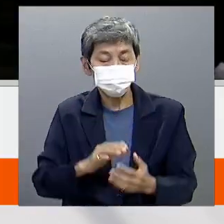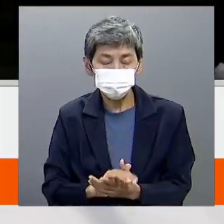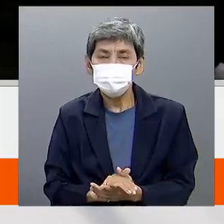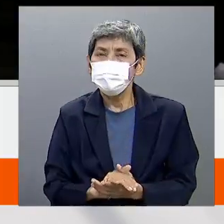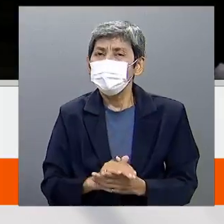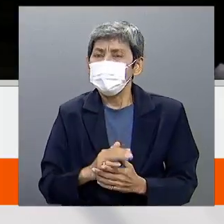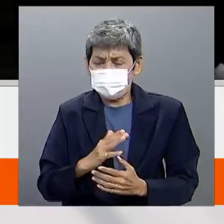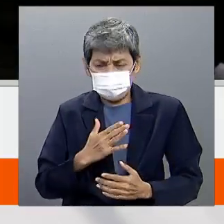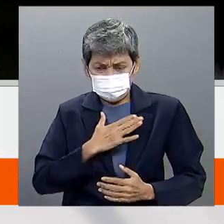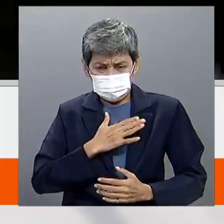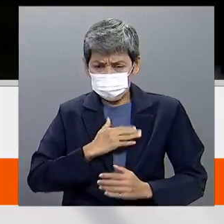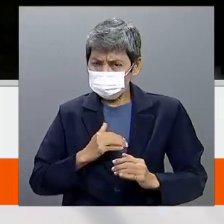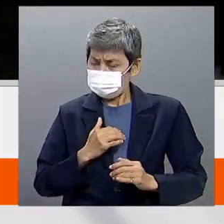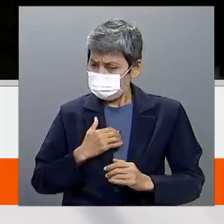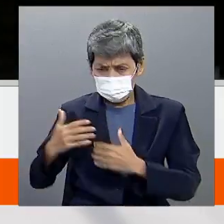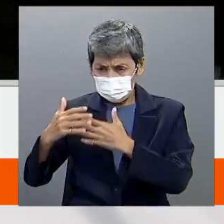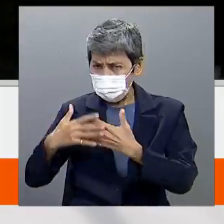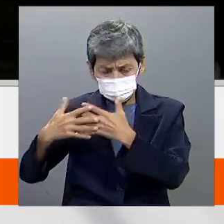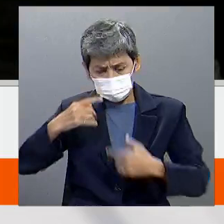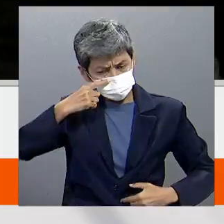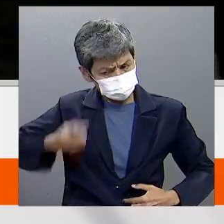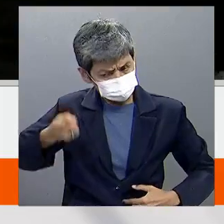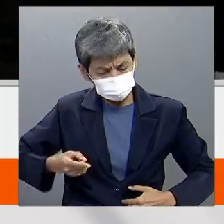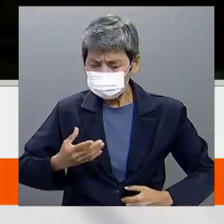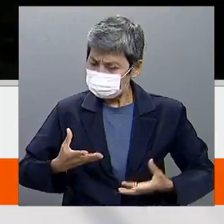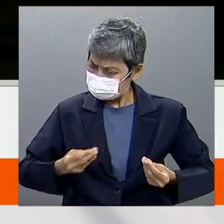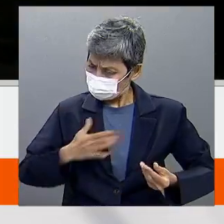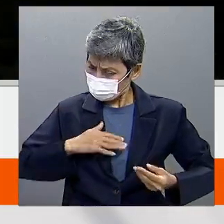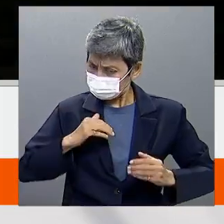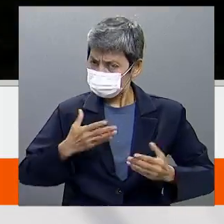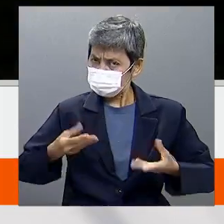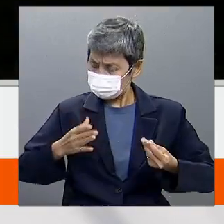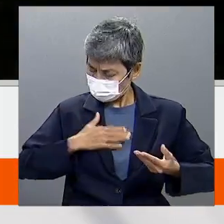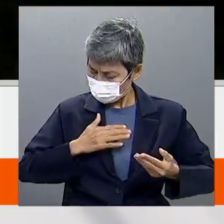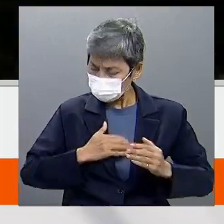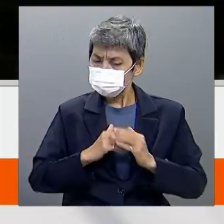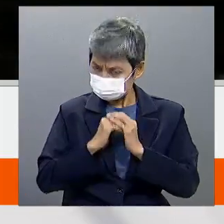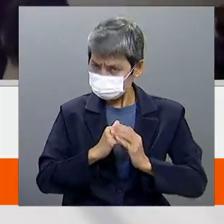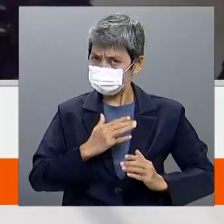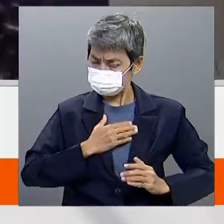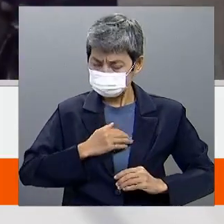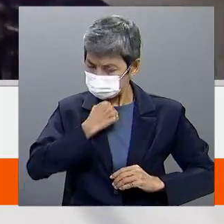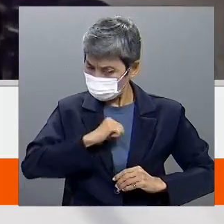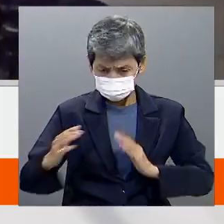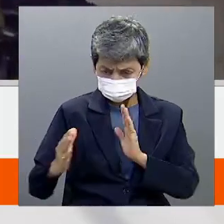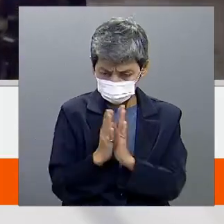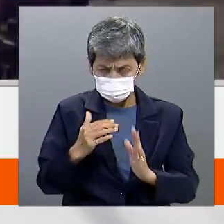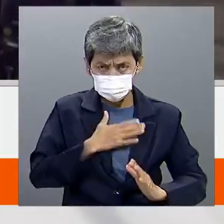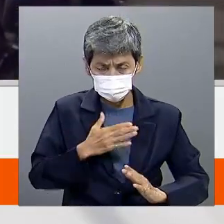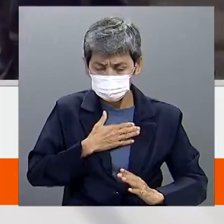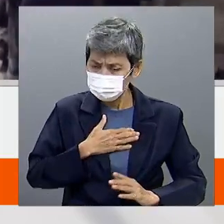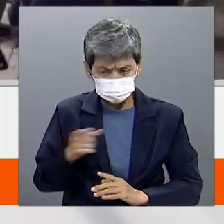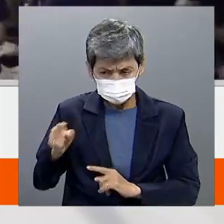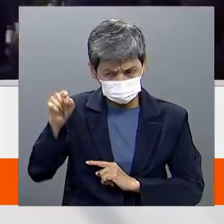อยากให้สหรัฐร่วมยึดหลักการจีนเดียวนะครับเพราะคัน จะเดินทางเข้ามาผมก็คิดว่าจีแล้ว